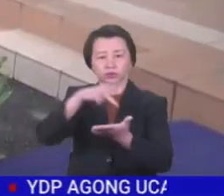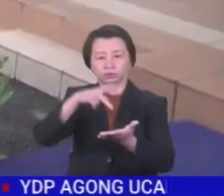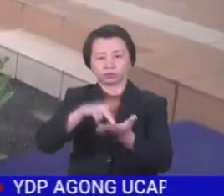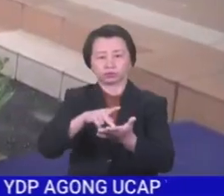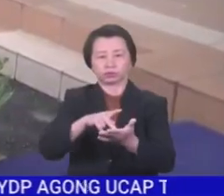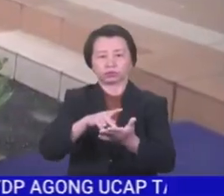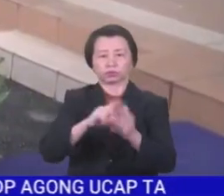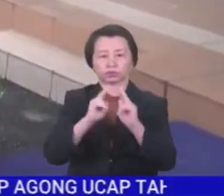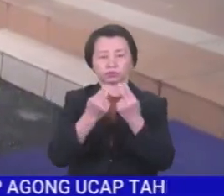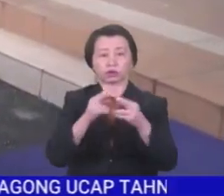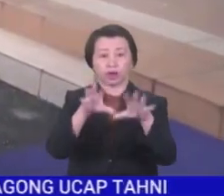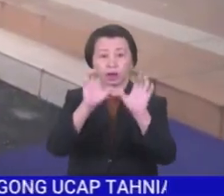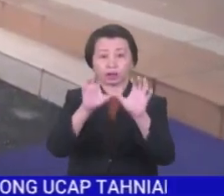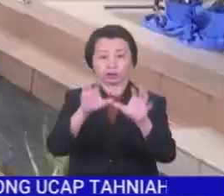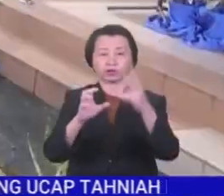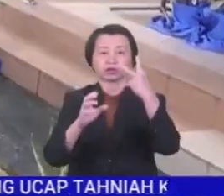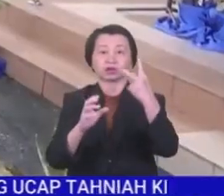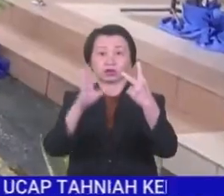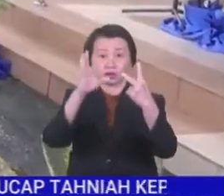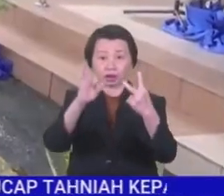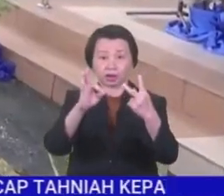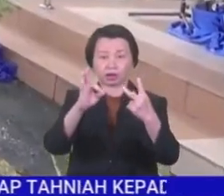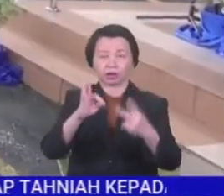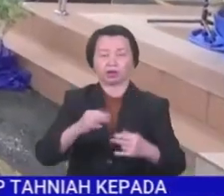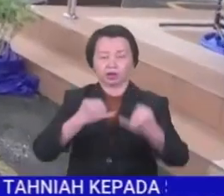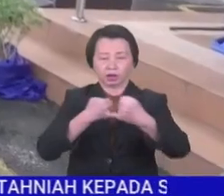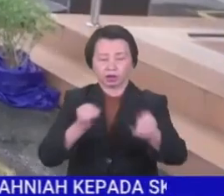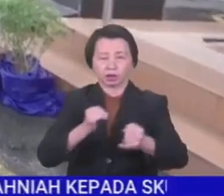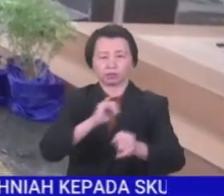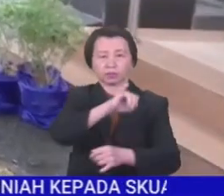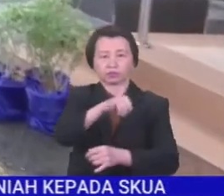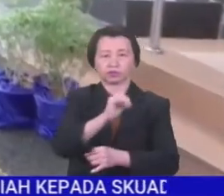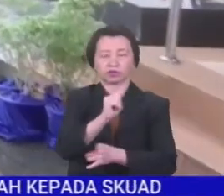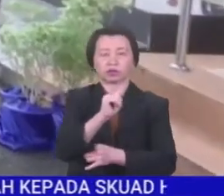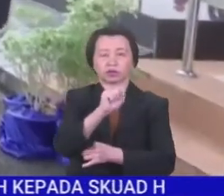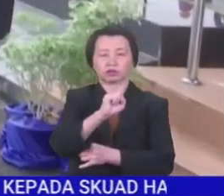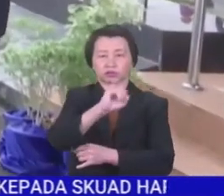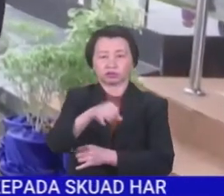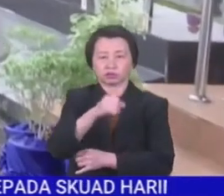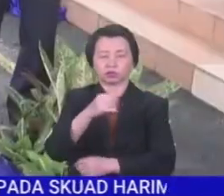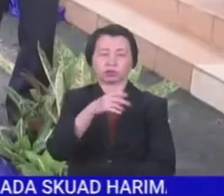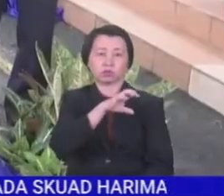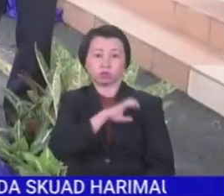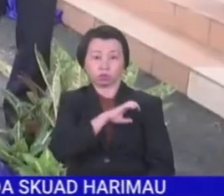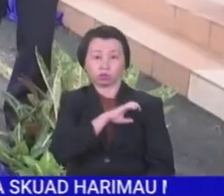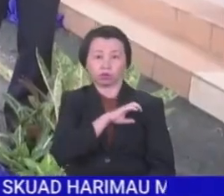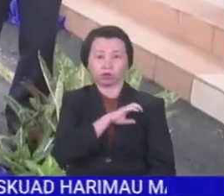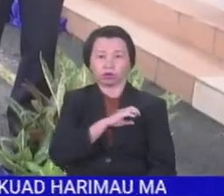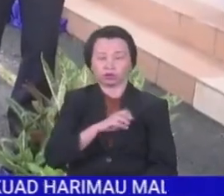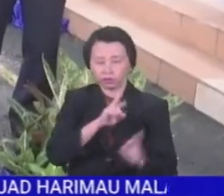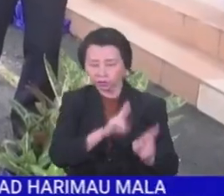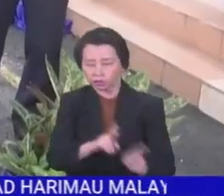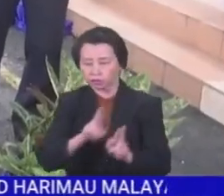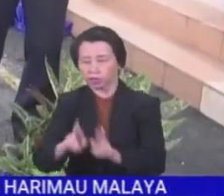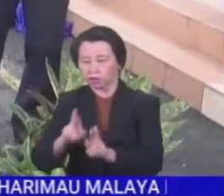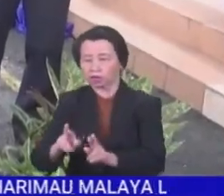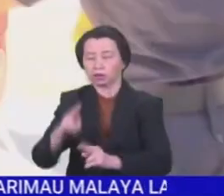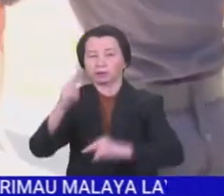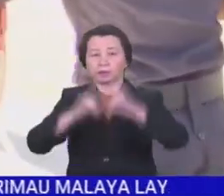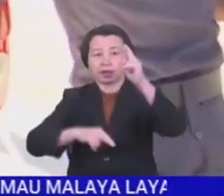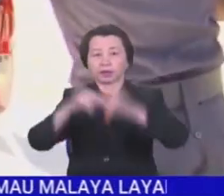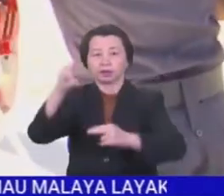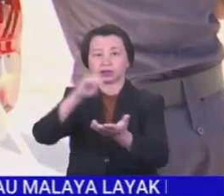unit anjing pengesan K9, Jabatan Siasatan Jenayah JSJ PDRM dirancang untuk dibina